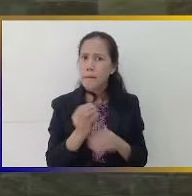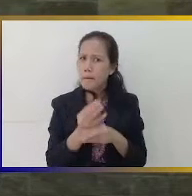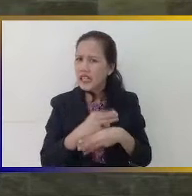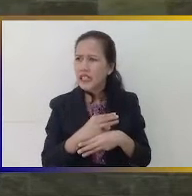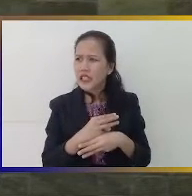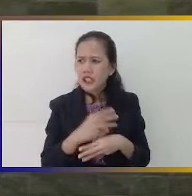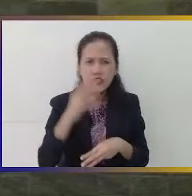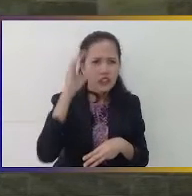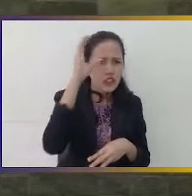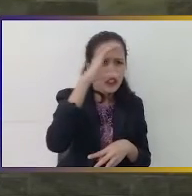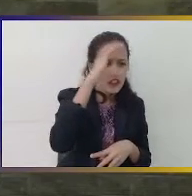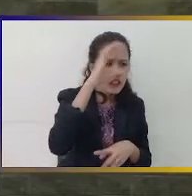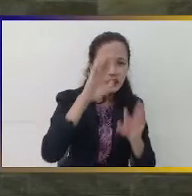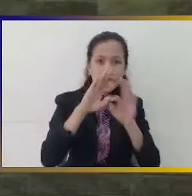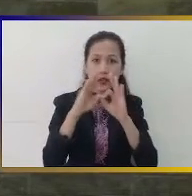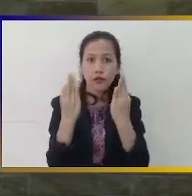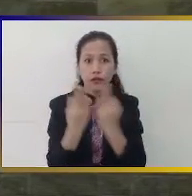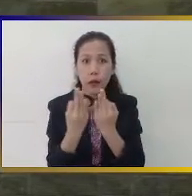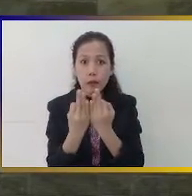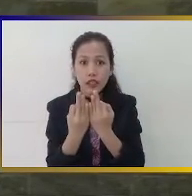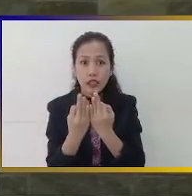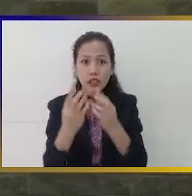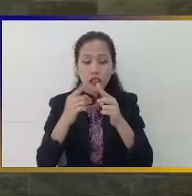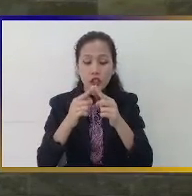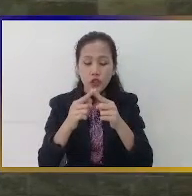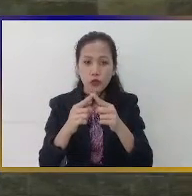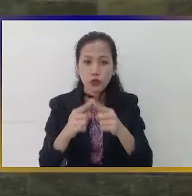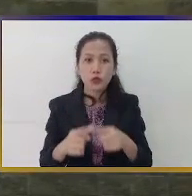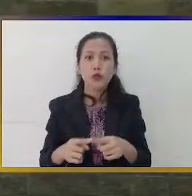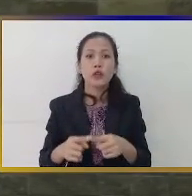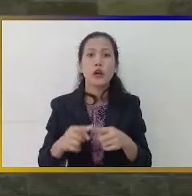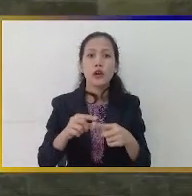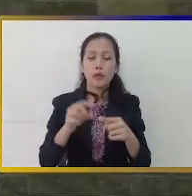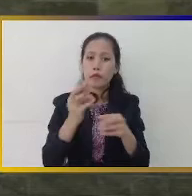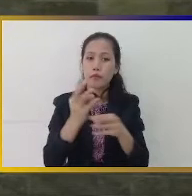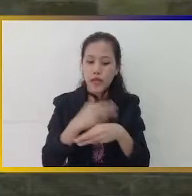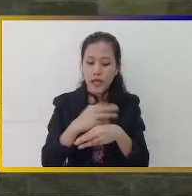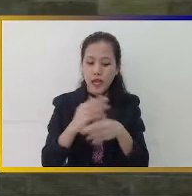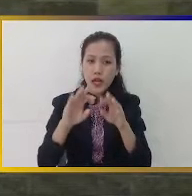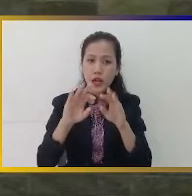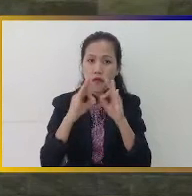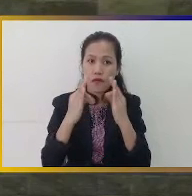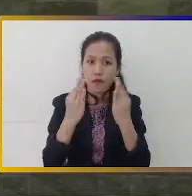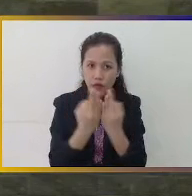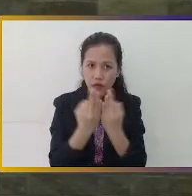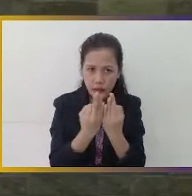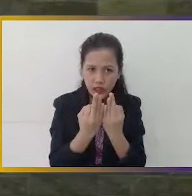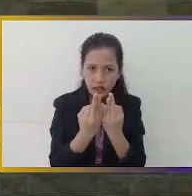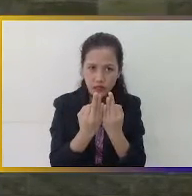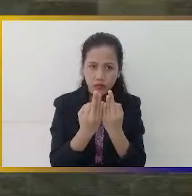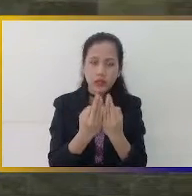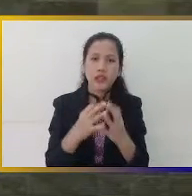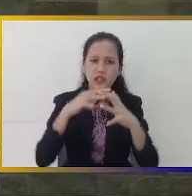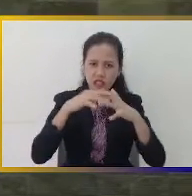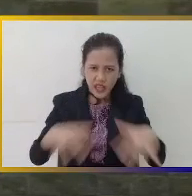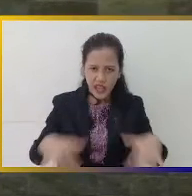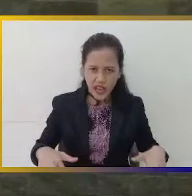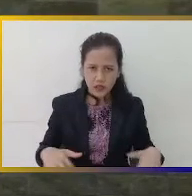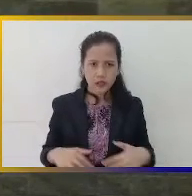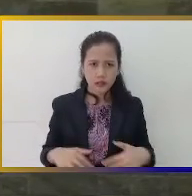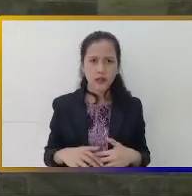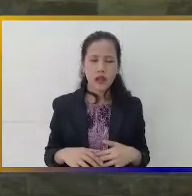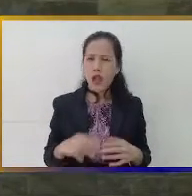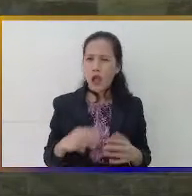so-called families. Marami pong mga pamilya na alam po natin na hindi po ito kinikilala ng Panginoon.